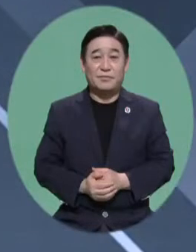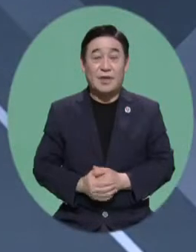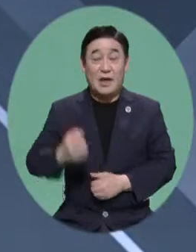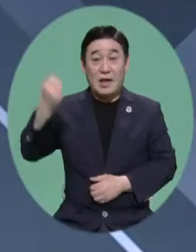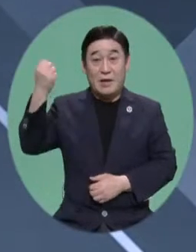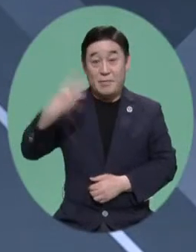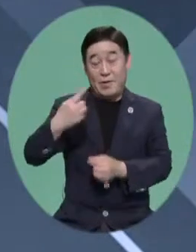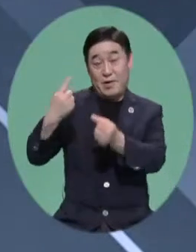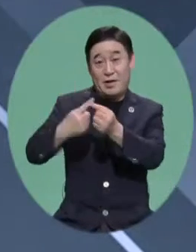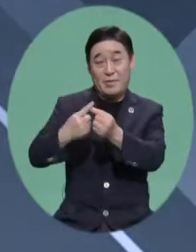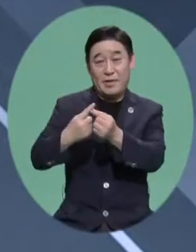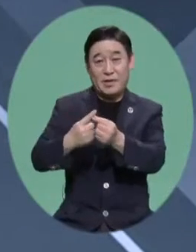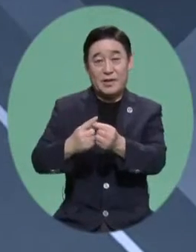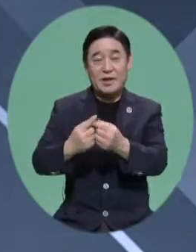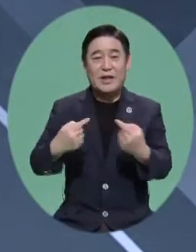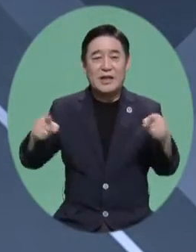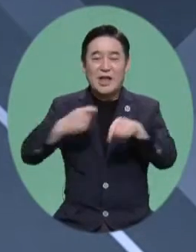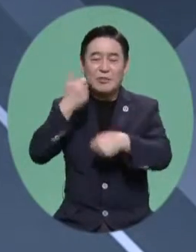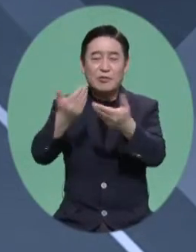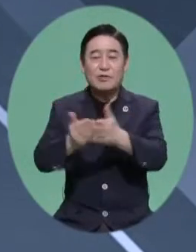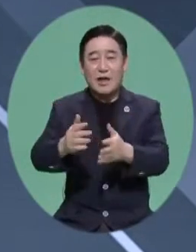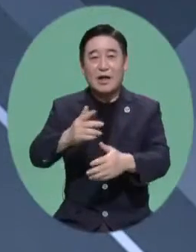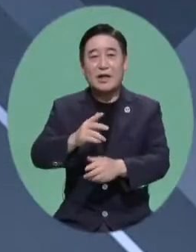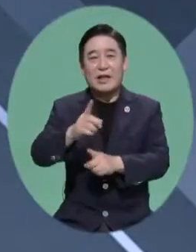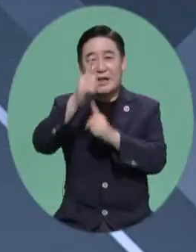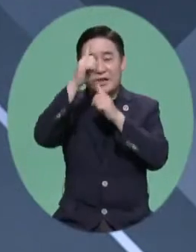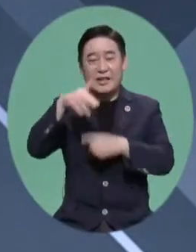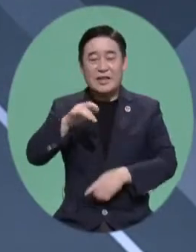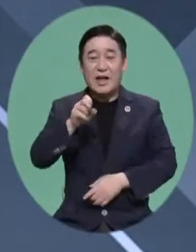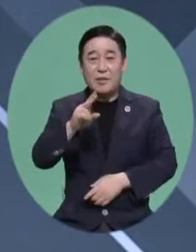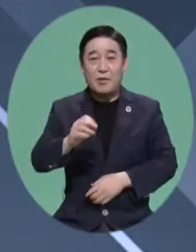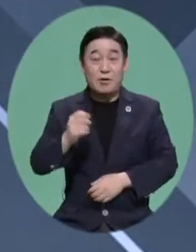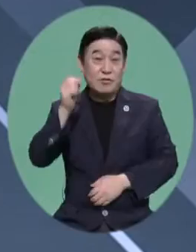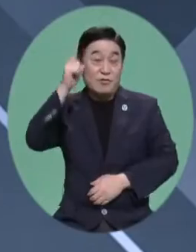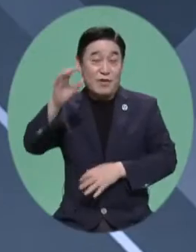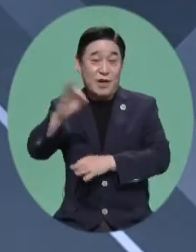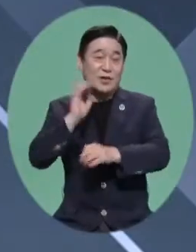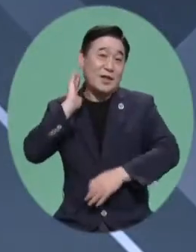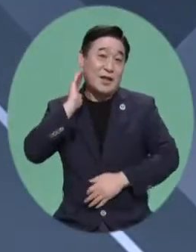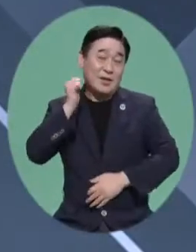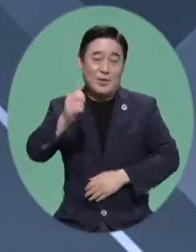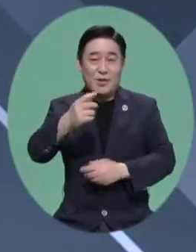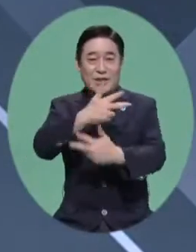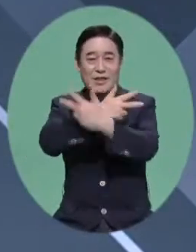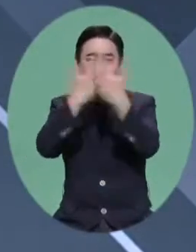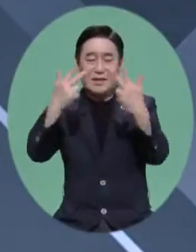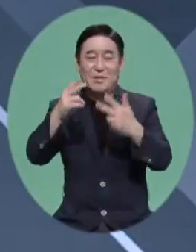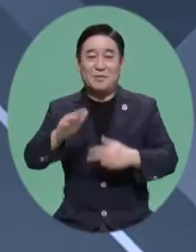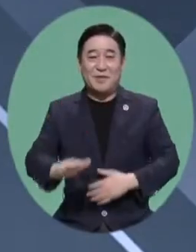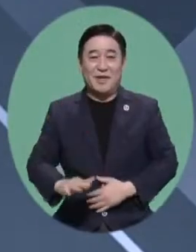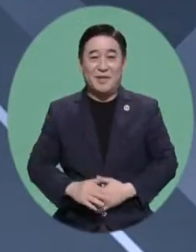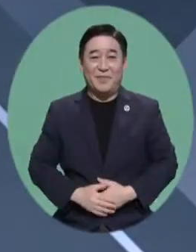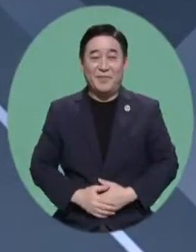기후 일본 덕으로 민주당이 이제 명 후 봅니다 요 능한 경제 대통령 우고 이제 내 입니다